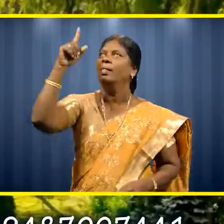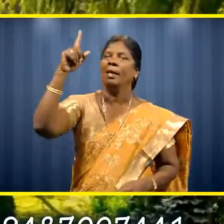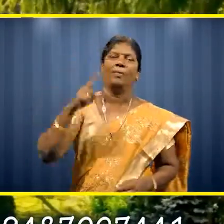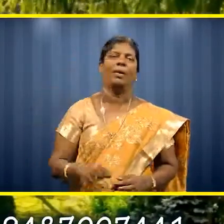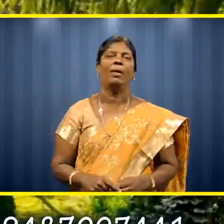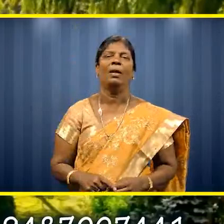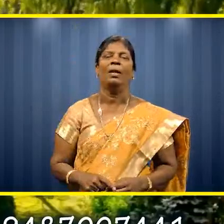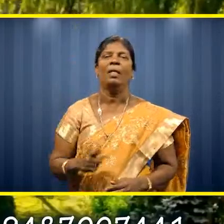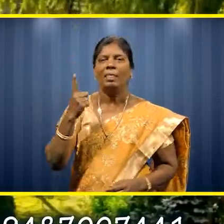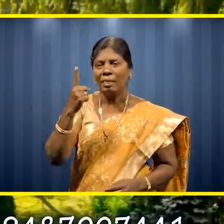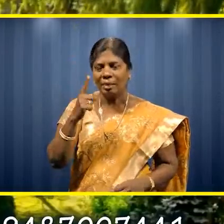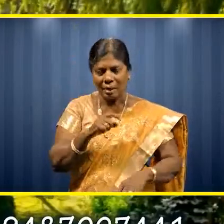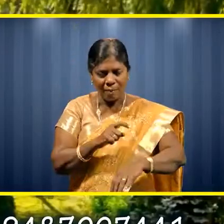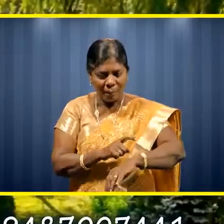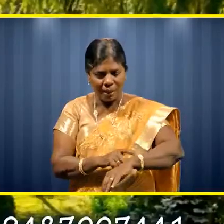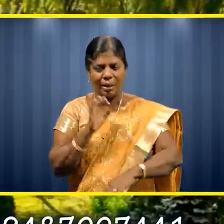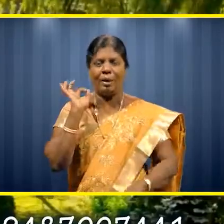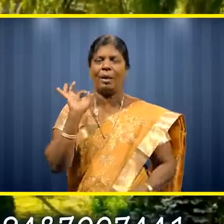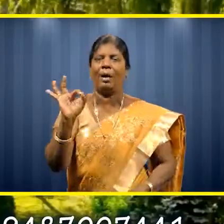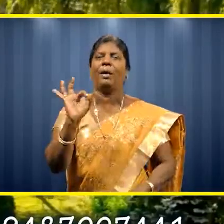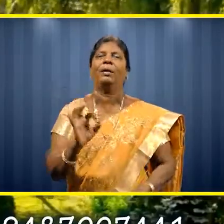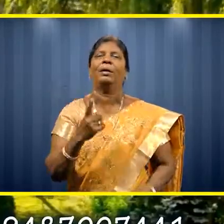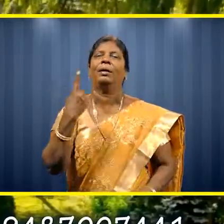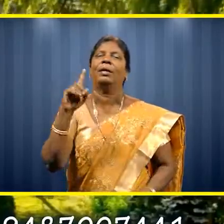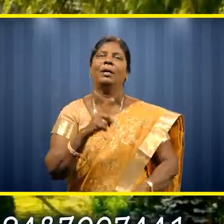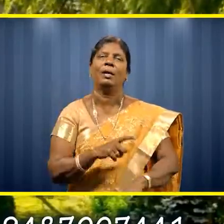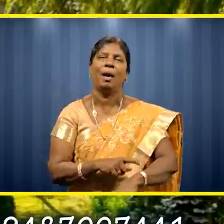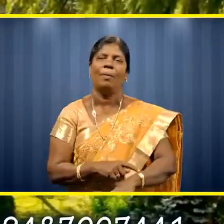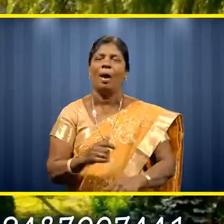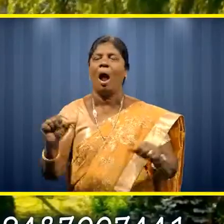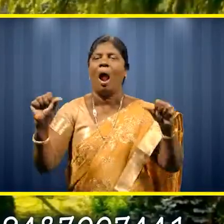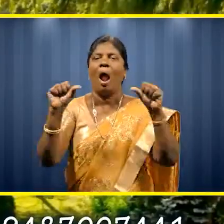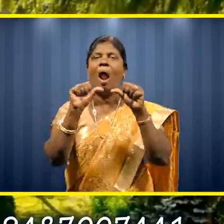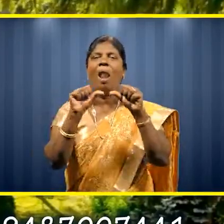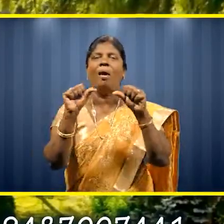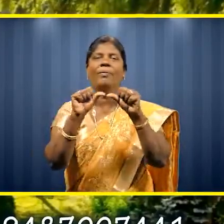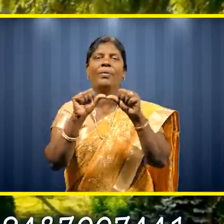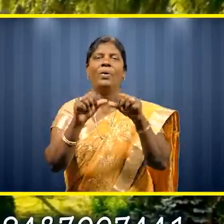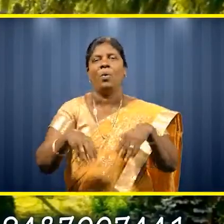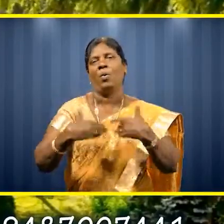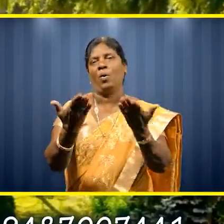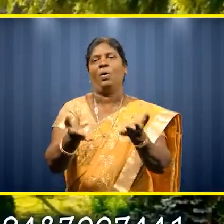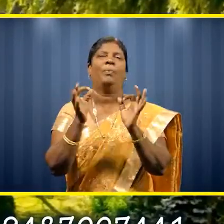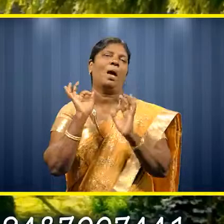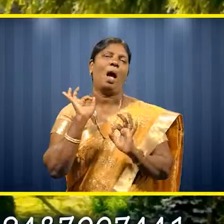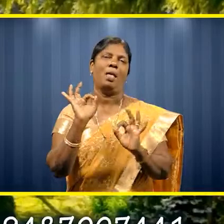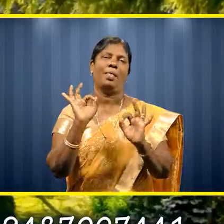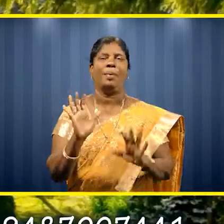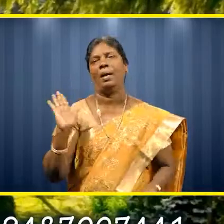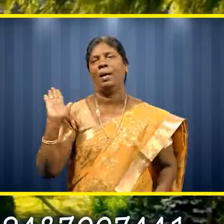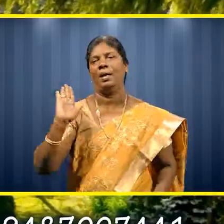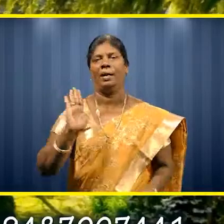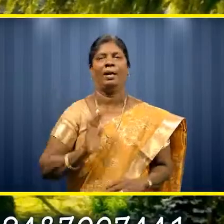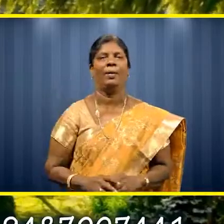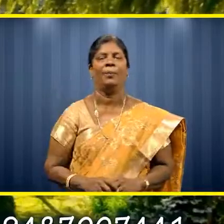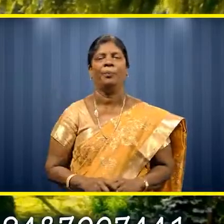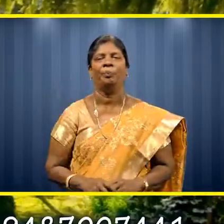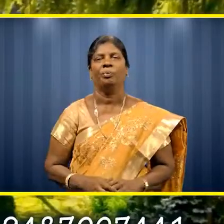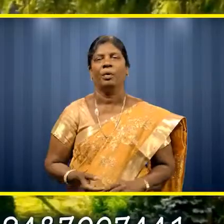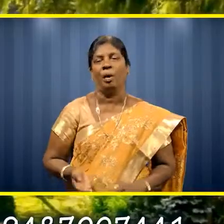தேவையோ அதை ஆண்டவர் தேவைப்படுகிற நேரத்தில் தேவைப்படும் அளவுக்கு உங்களுக்கு தருவதற்கு அவரால்